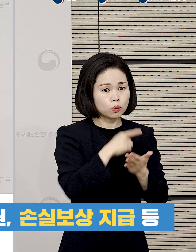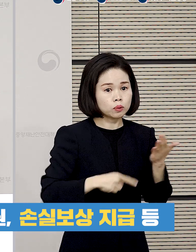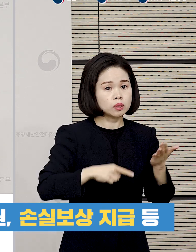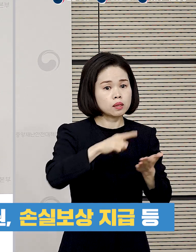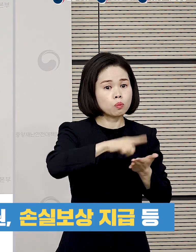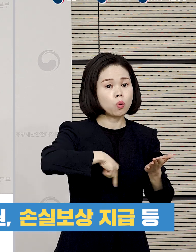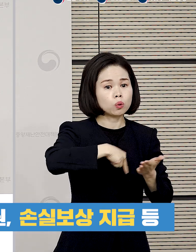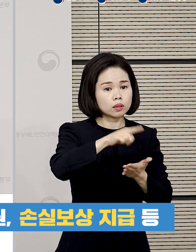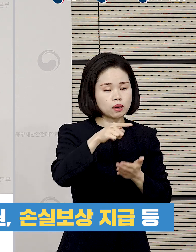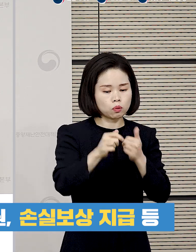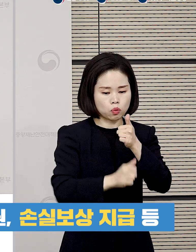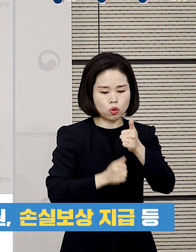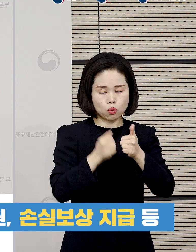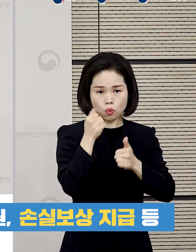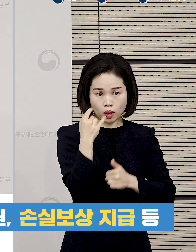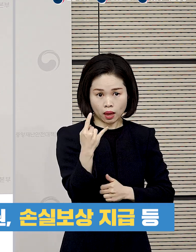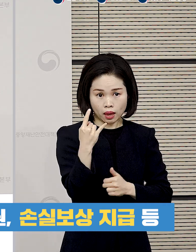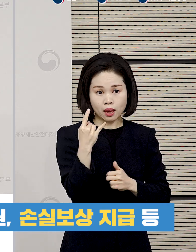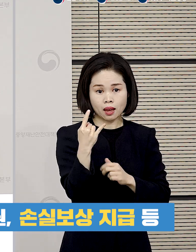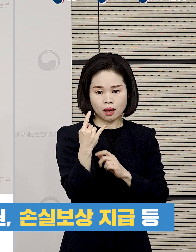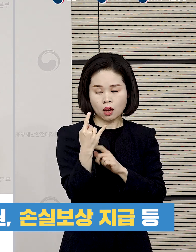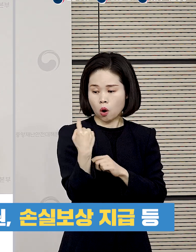우선적으로 시행하고 있고,